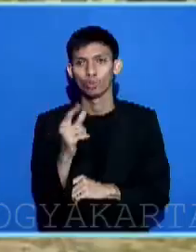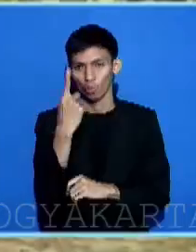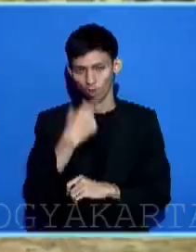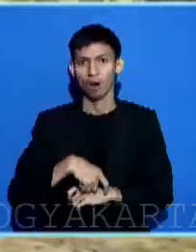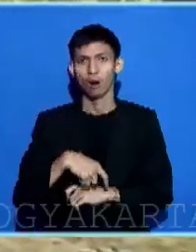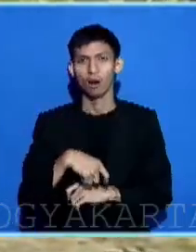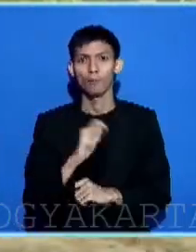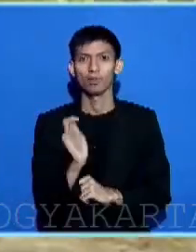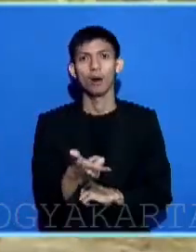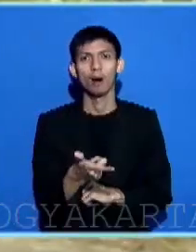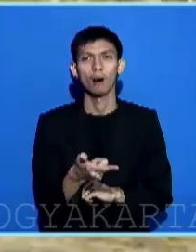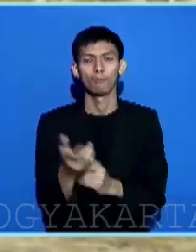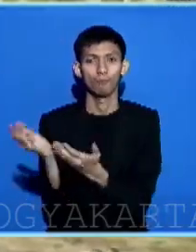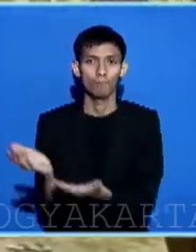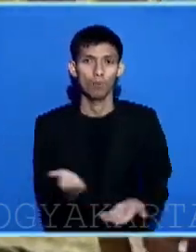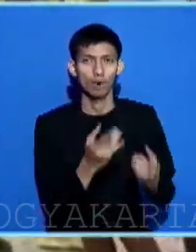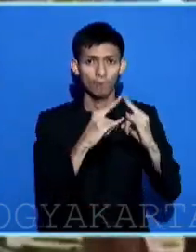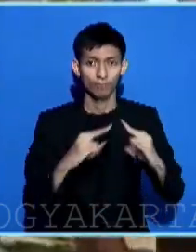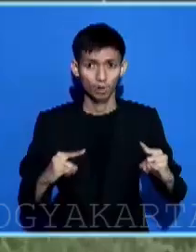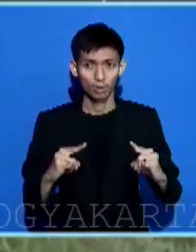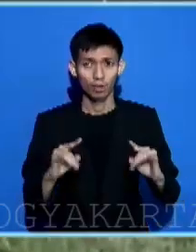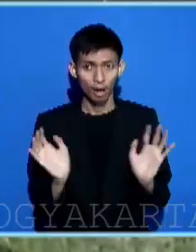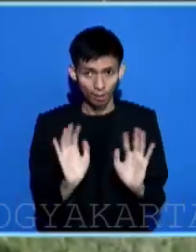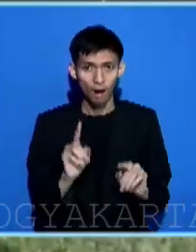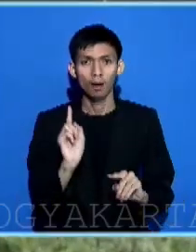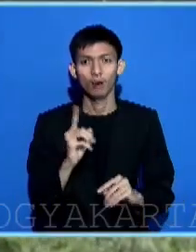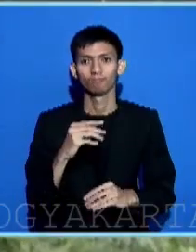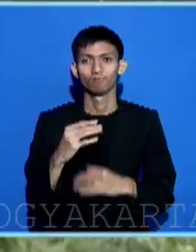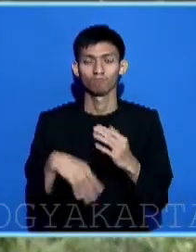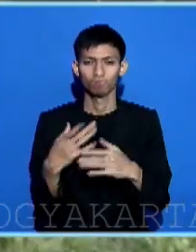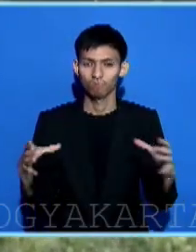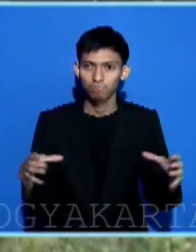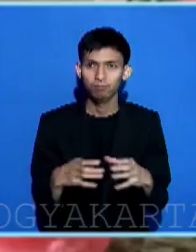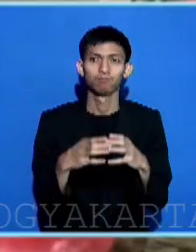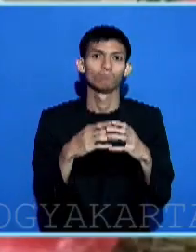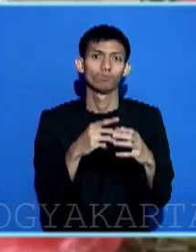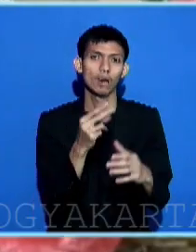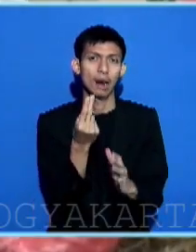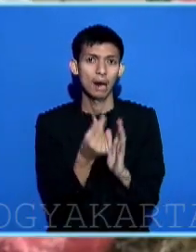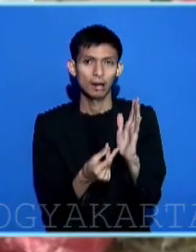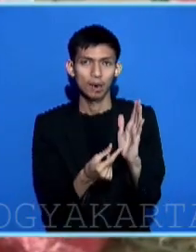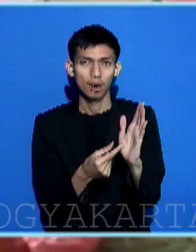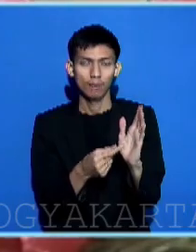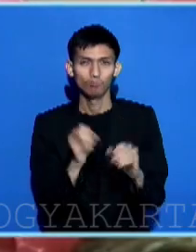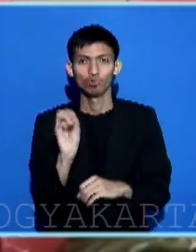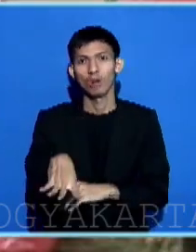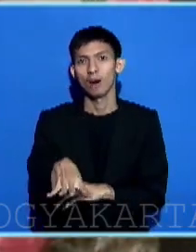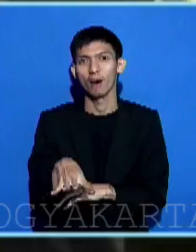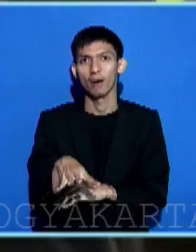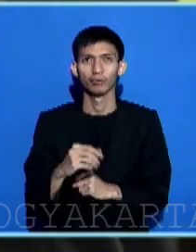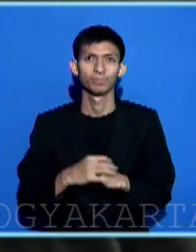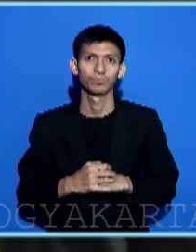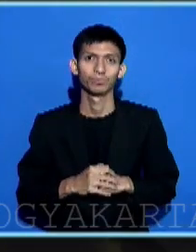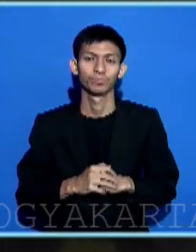bagi yang tidak membawa tenda pengelola juga menyediakan perlengkapan tenda berbagai ukuran dengan harga terjangkau demikian Muhammad